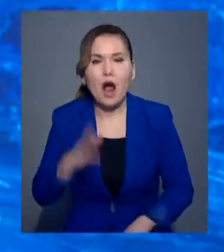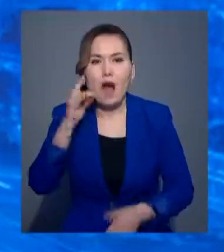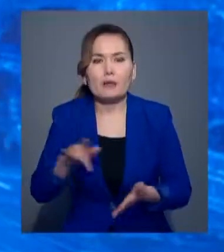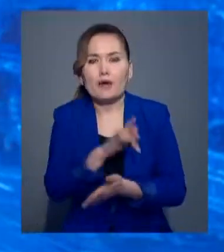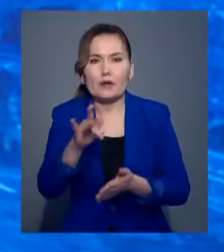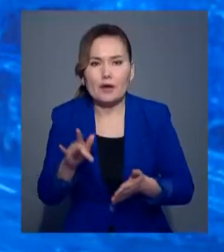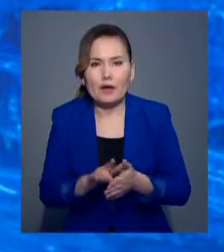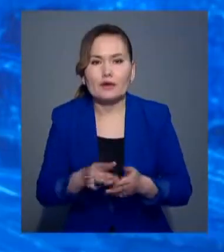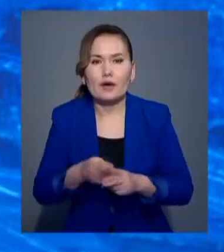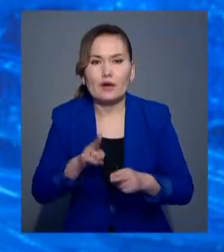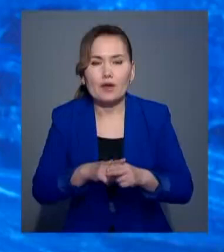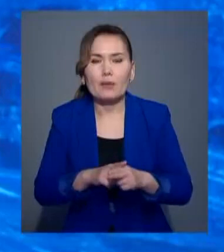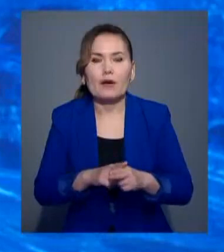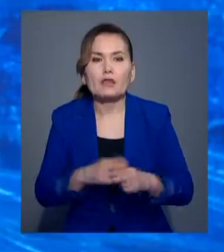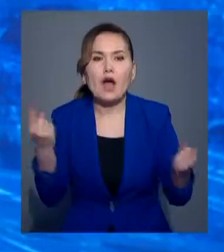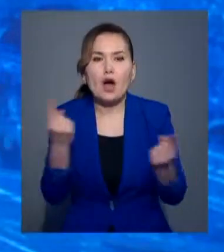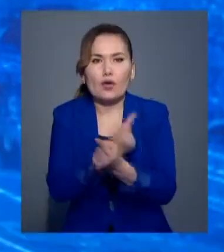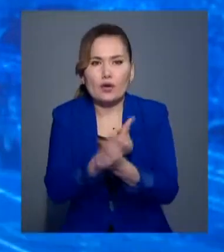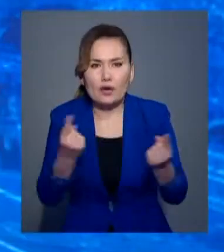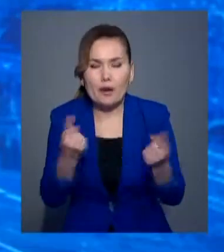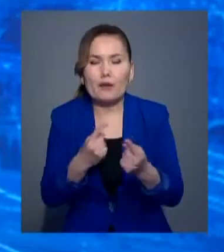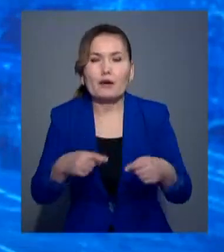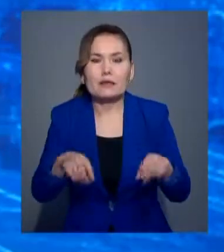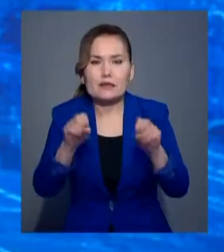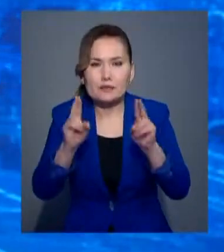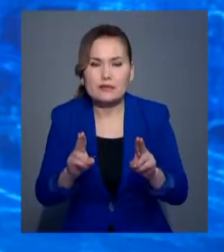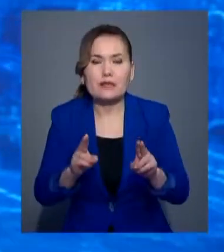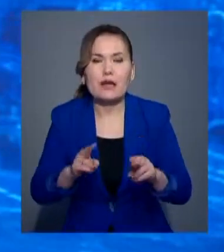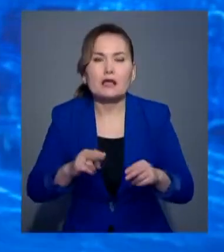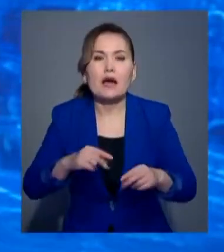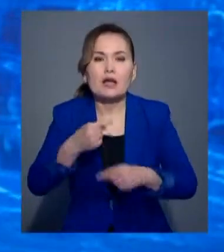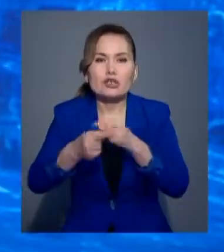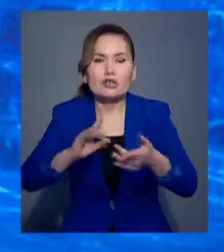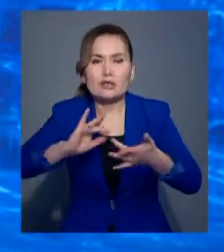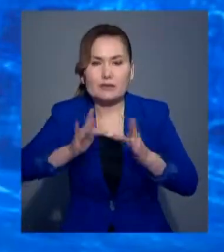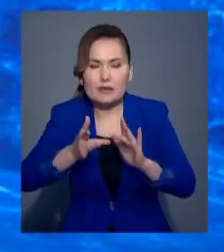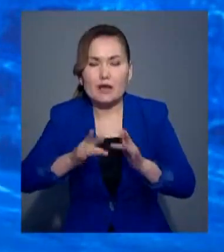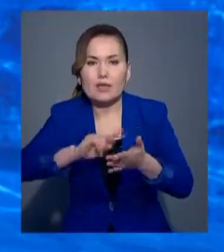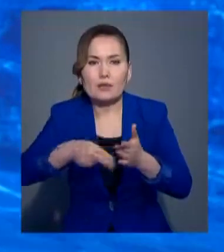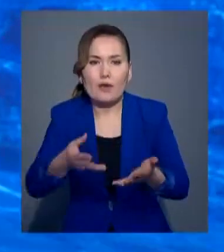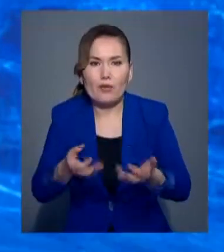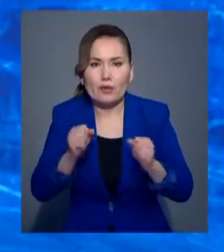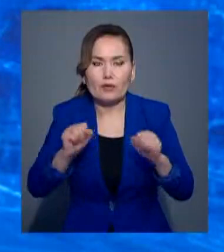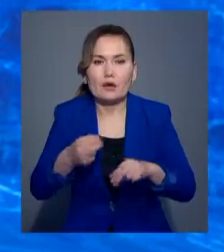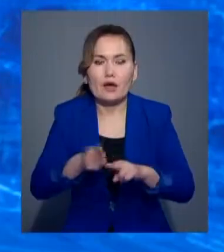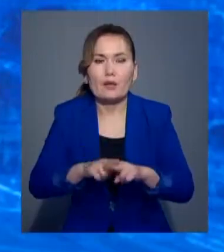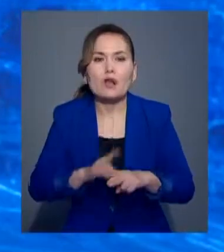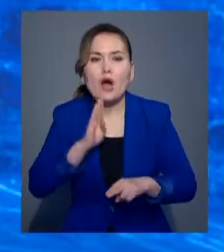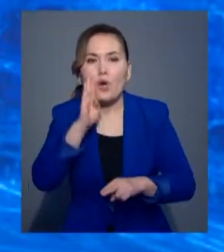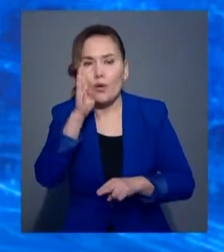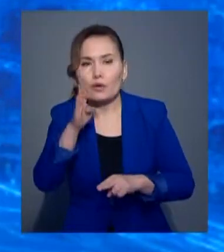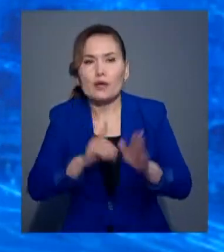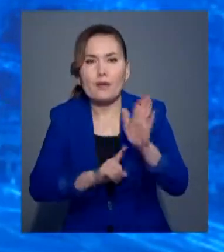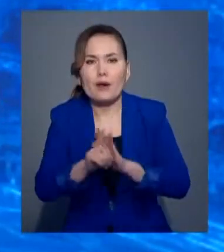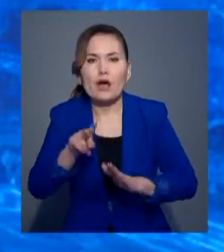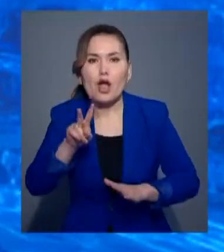Алматыда жүріп тұру рұқсаты info.almaty.kz порталы арқылы беріліп жатыр. Бүгін таңертеңнен бері